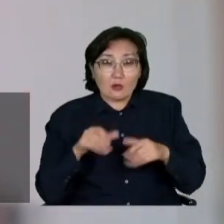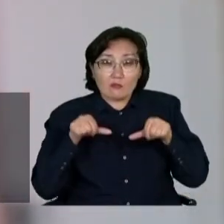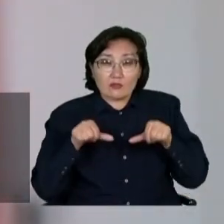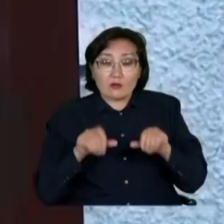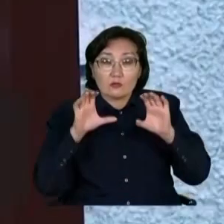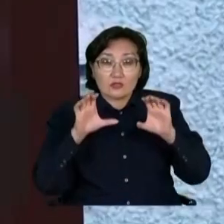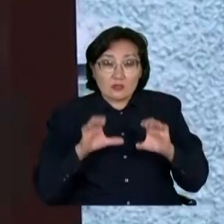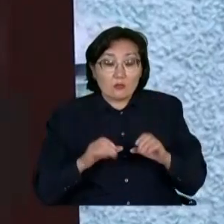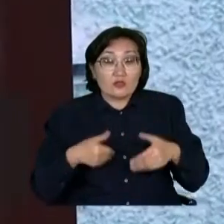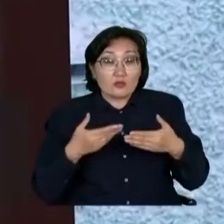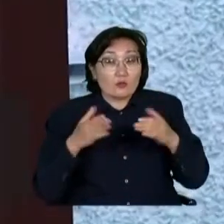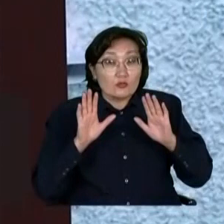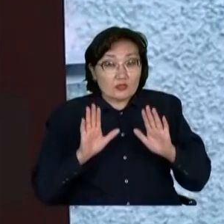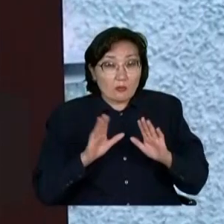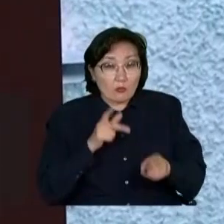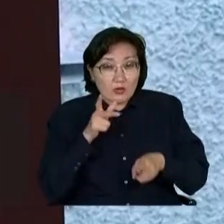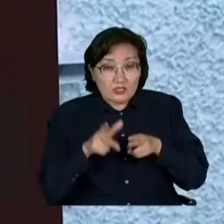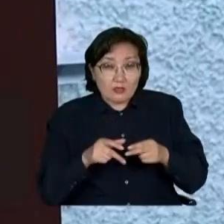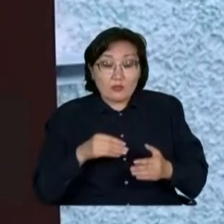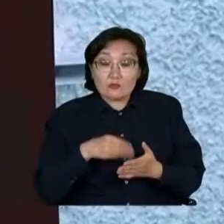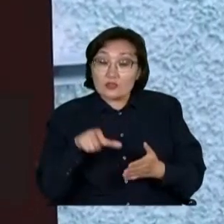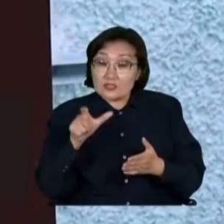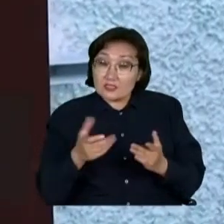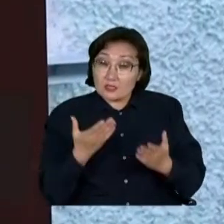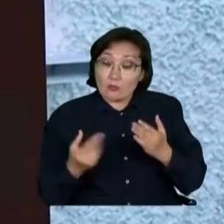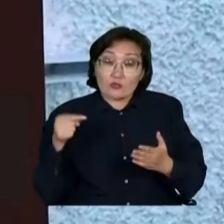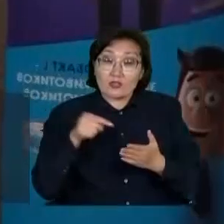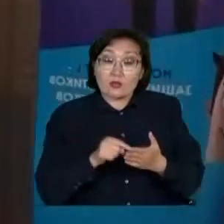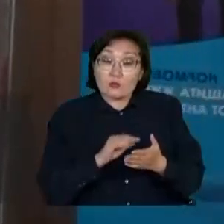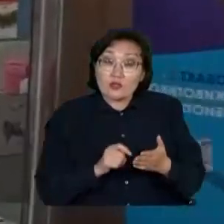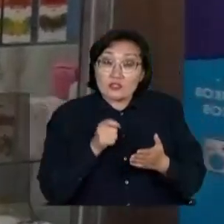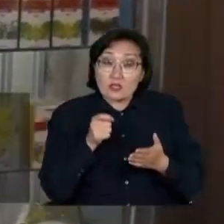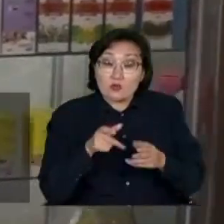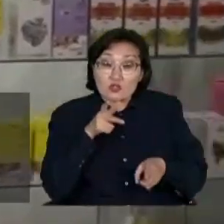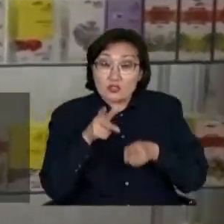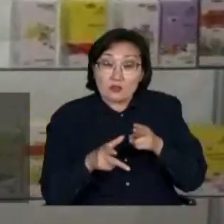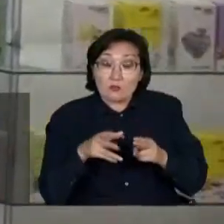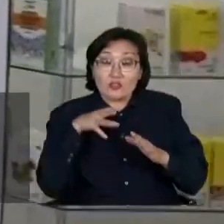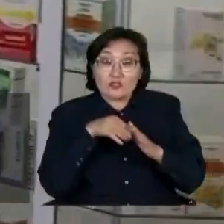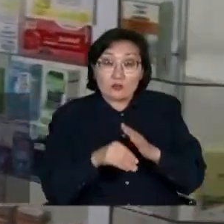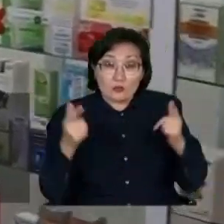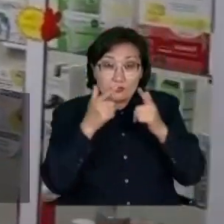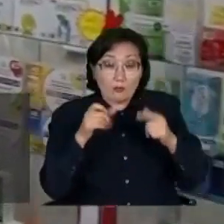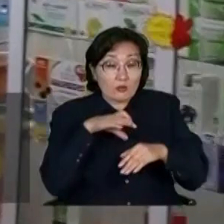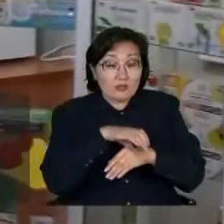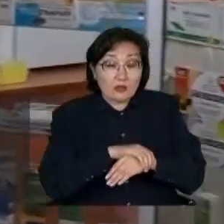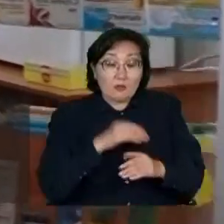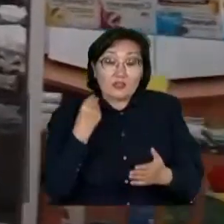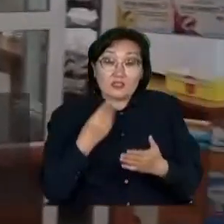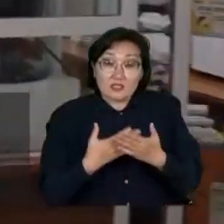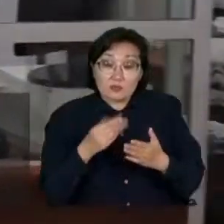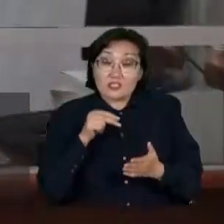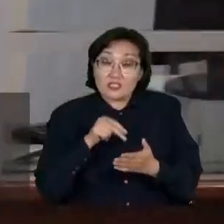закону. Инициировать их могут только по жалобе покупателей. Если поступает заявление или обращение, содержащее информацию о фактах превышения